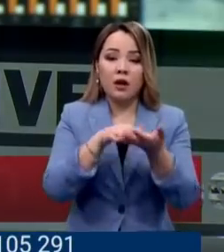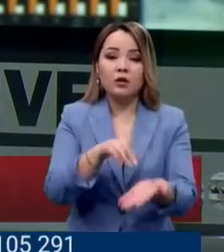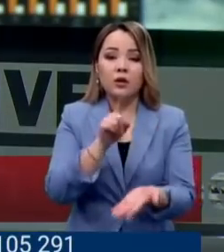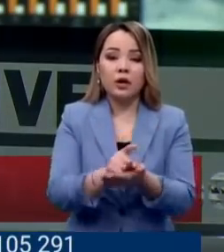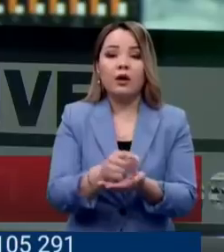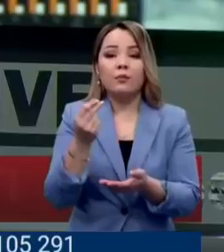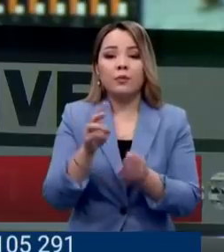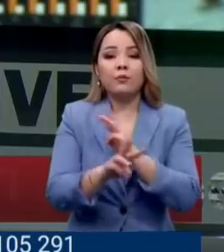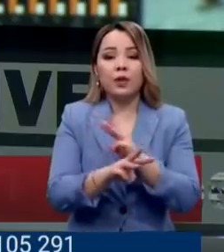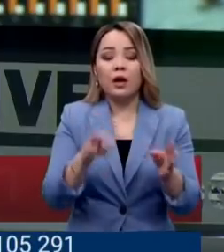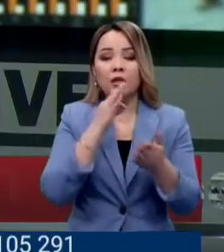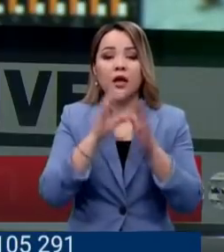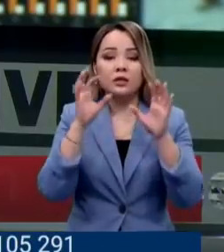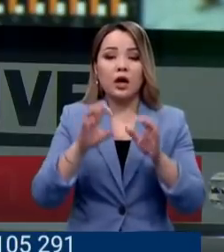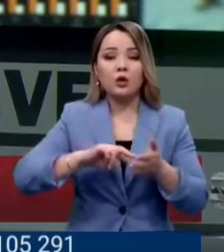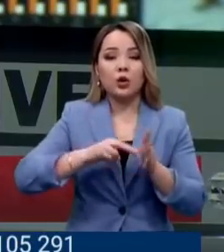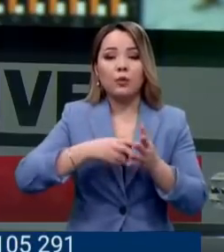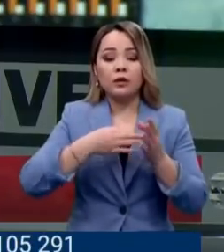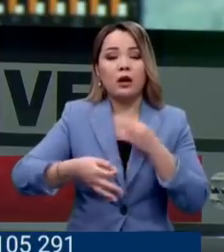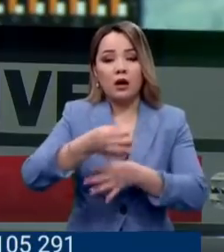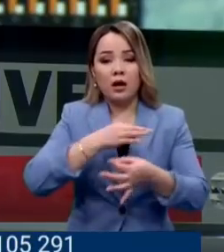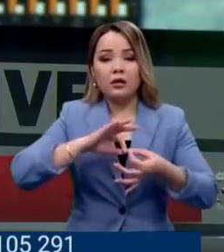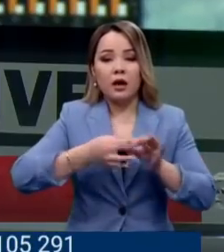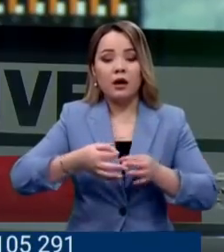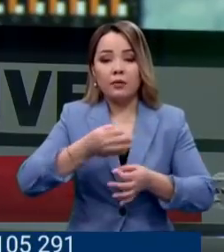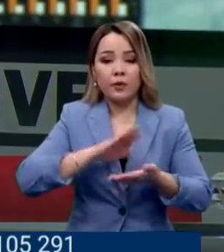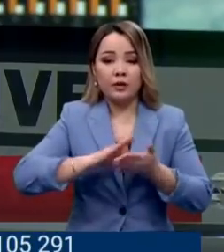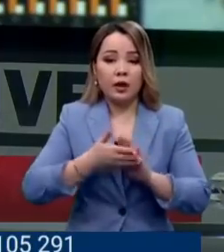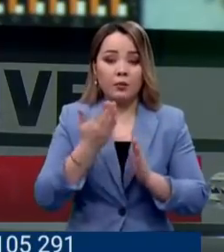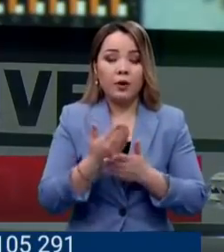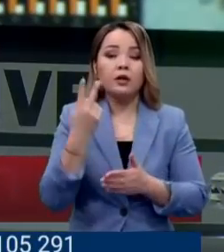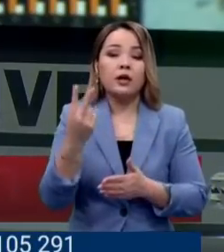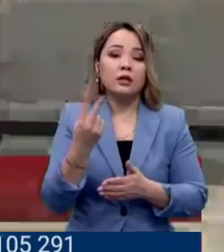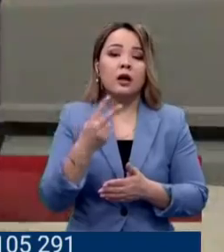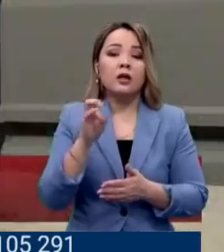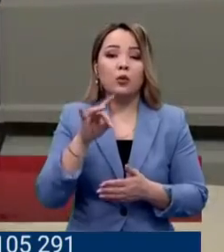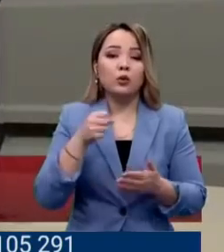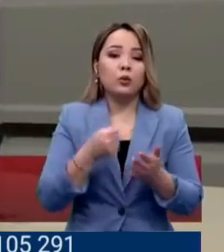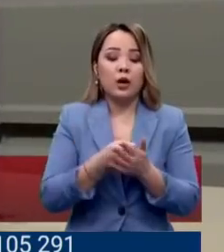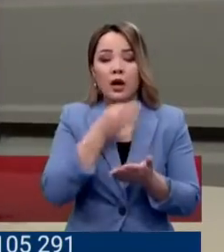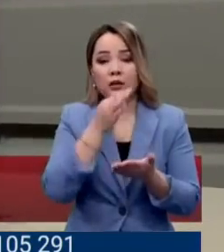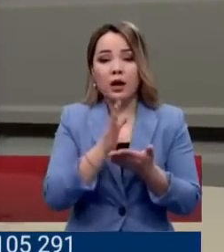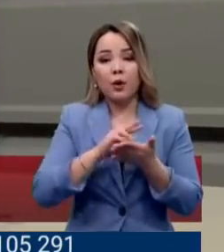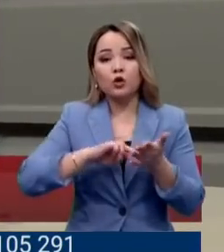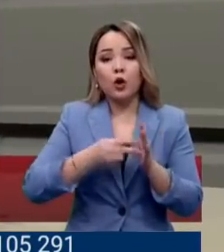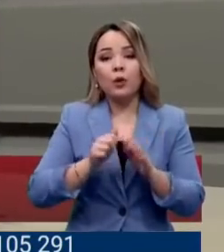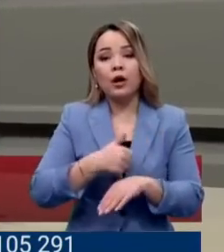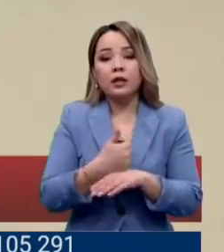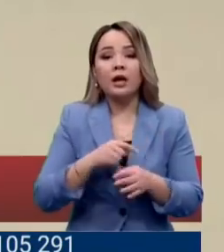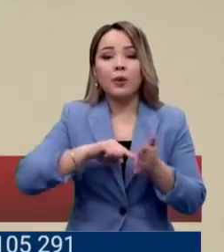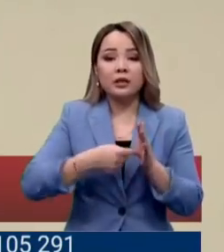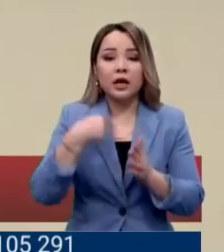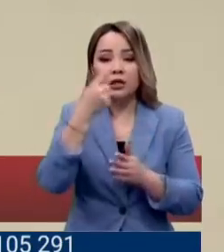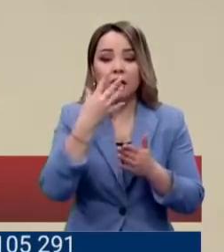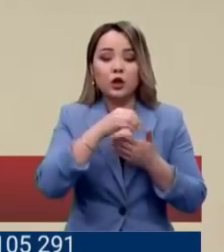Қаржы министрлігі осындай заң жобасын қоғам талқысына шығарды. Құжат 2 наурызға дейін ел назарына ұсынылады. Жобаның басты мақсаты